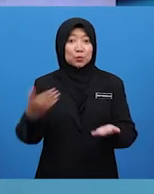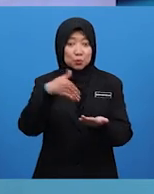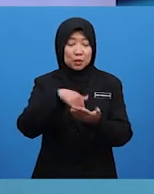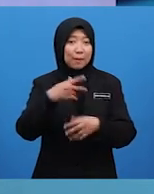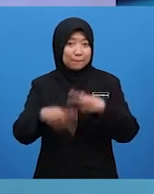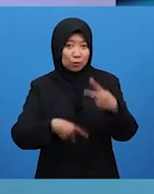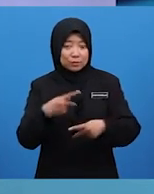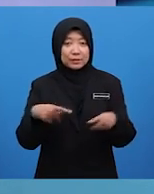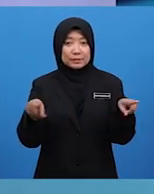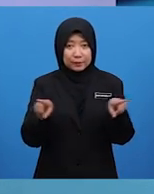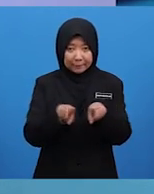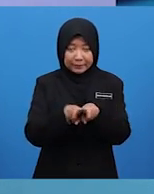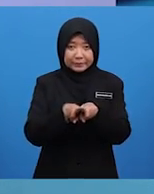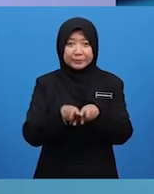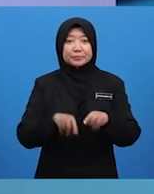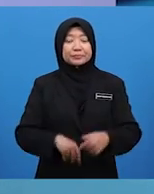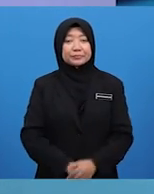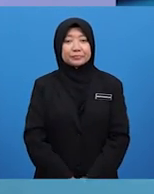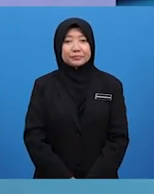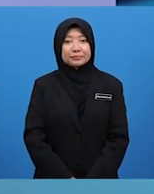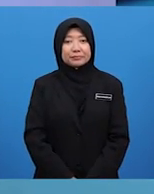Ulang proses yang sama.